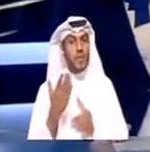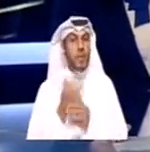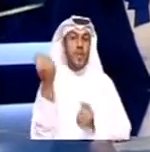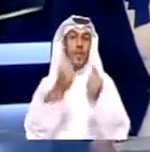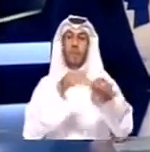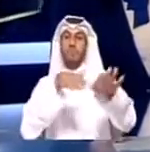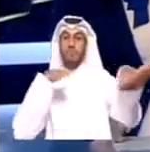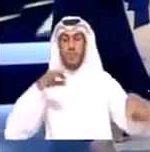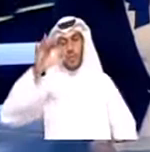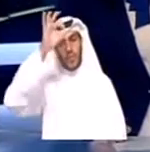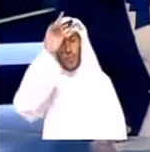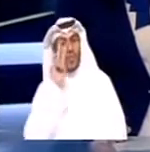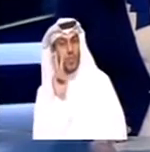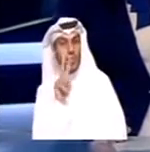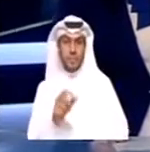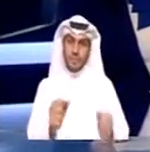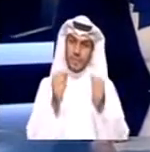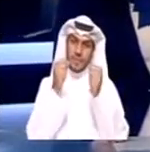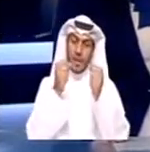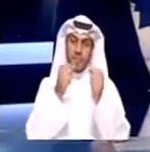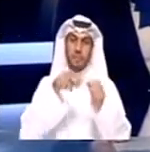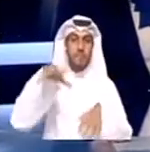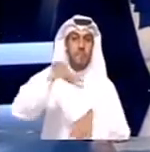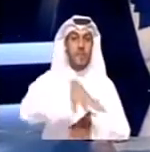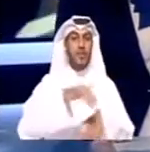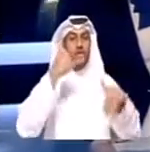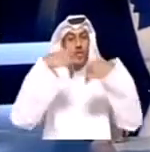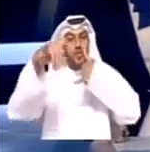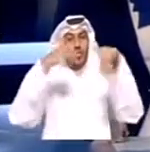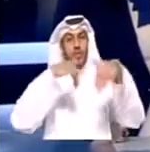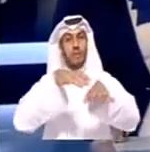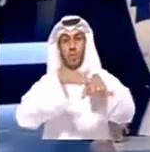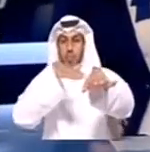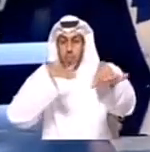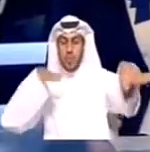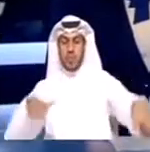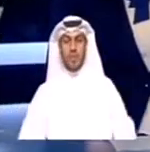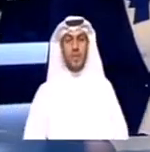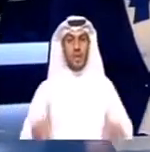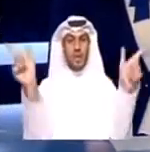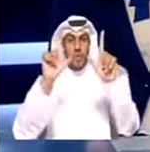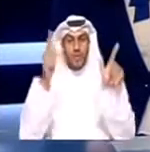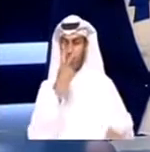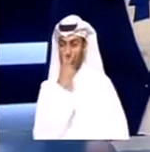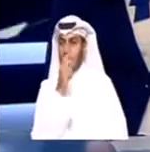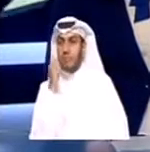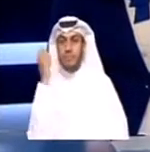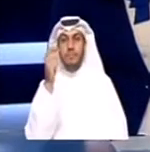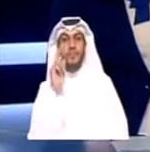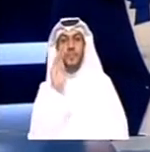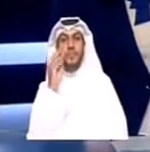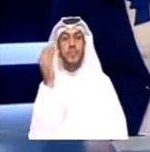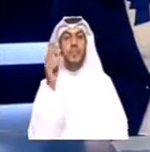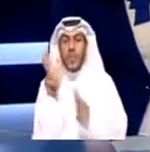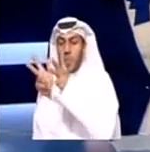كثيفة والطرقات مزدحمة في مختلف مناطق البلاد. فريق الأخبار قام بجولة ميدانية في إحدى المواقع